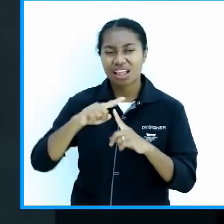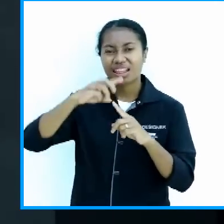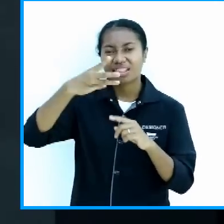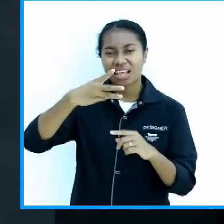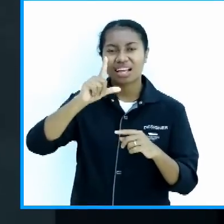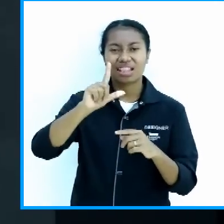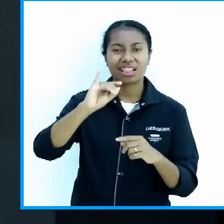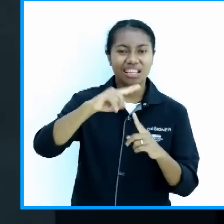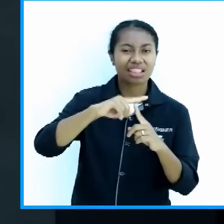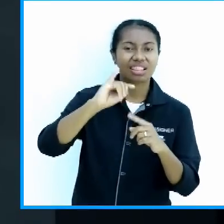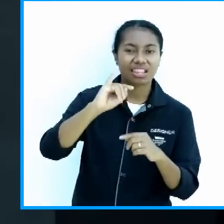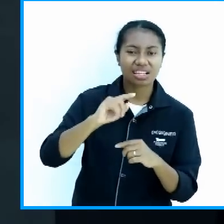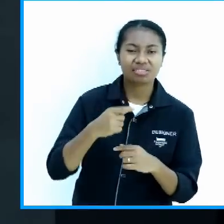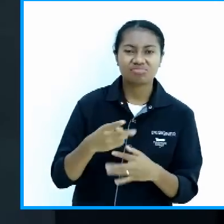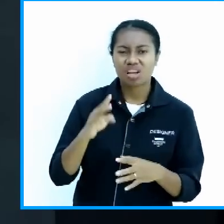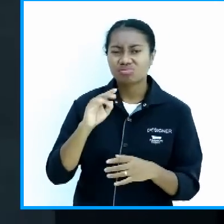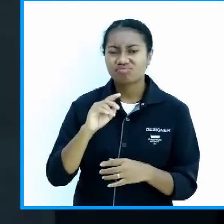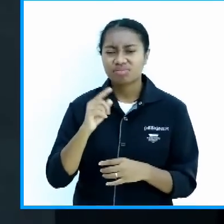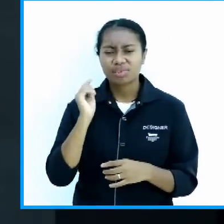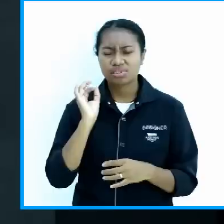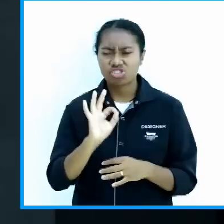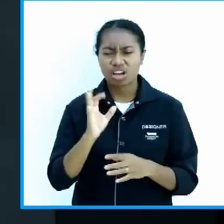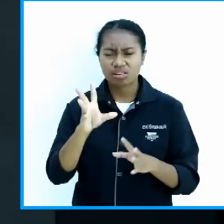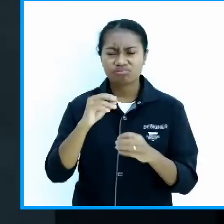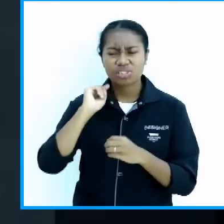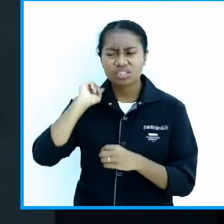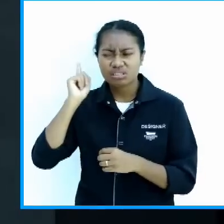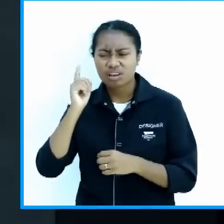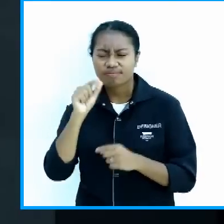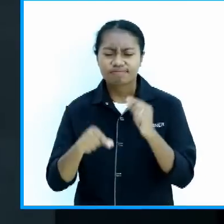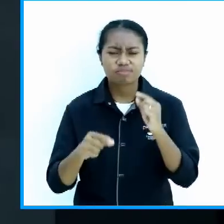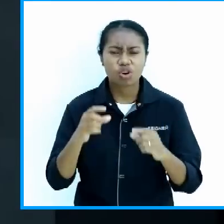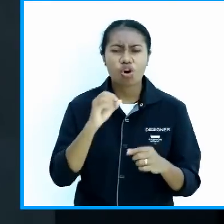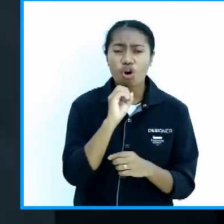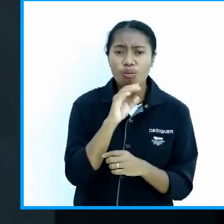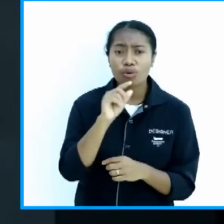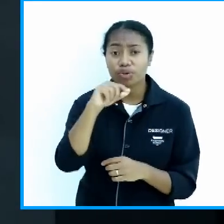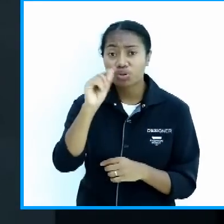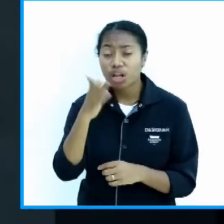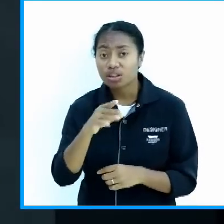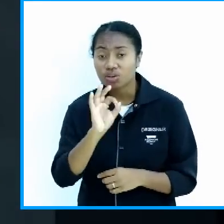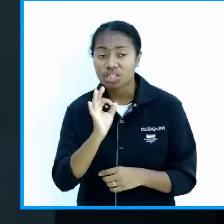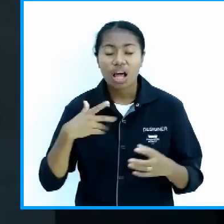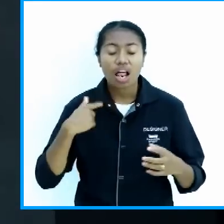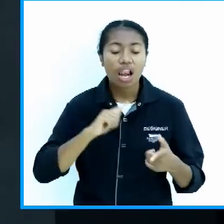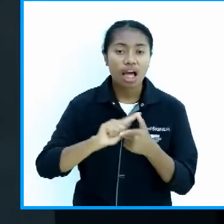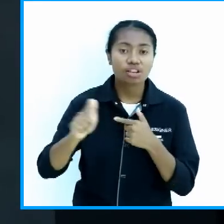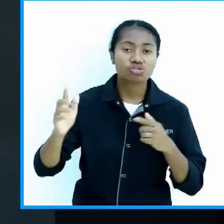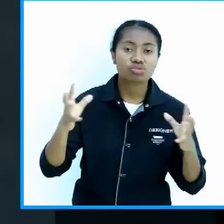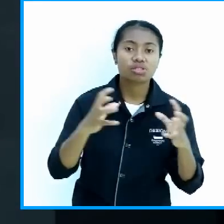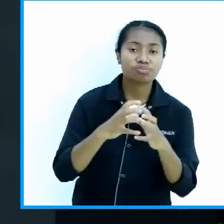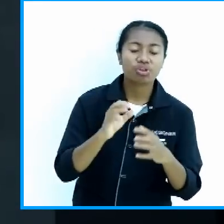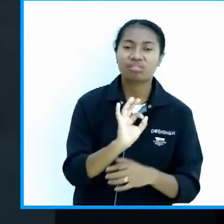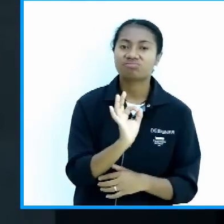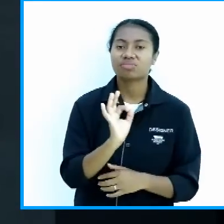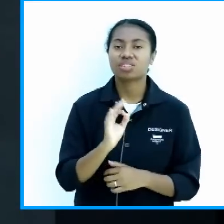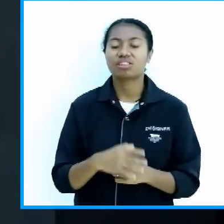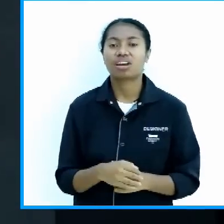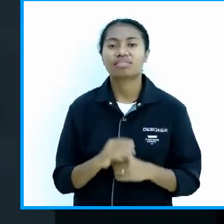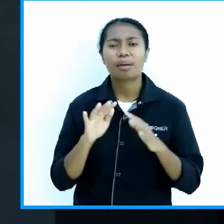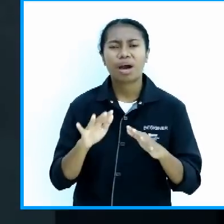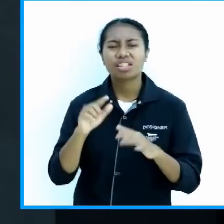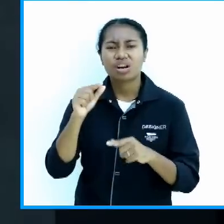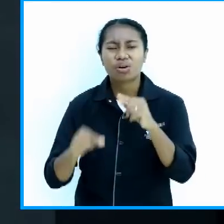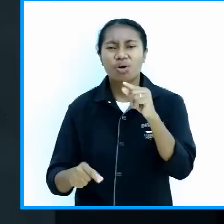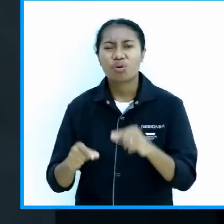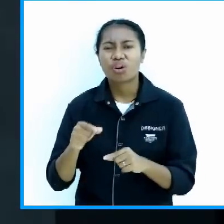orang omong tapi tidak tahu betul atau tidak, langsung simpulkan. Karena banyak orang itu hanya dengan satu berita yang